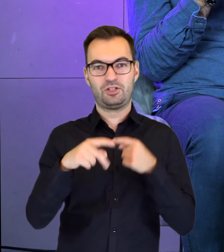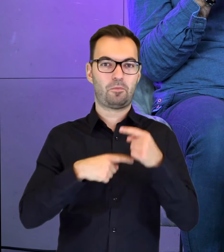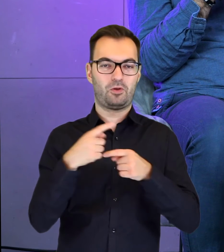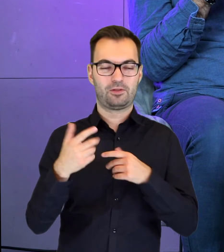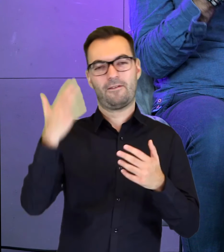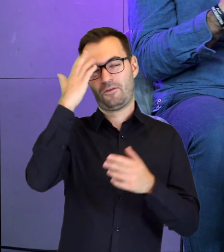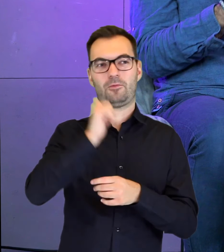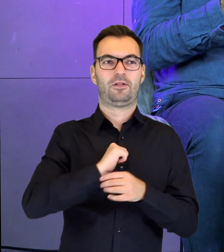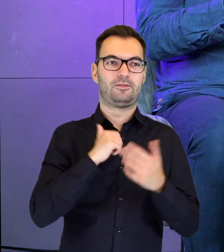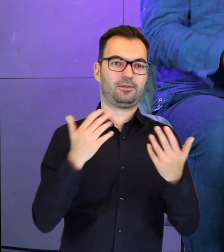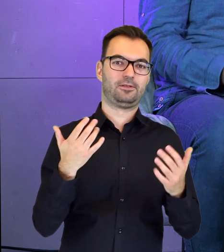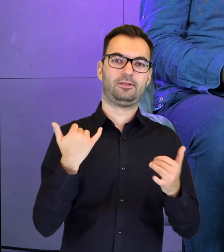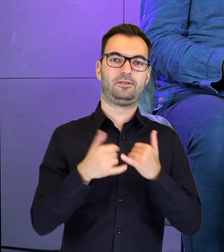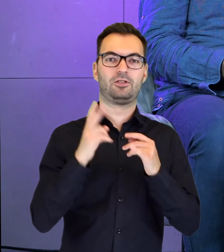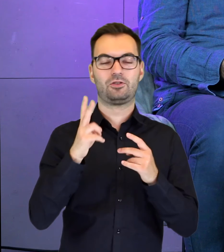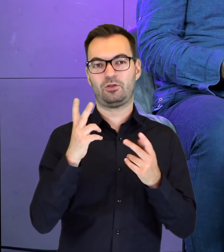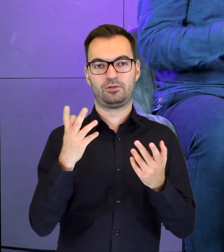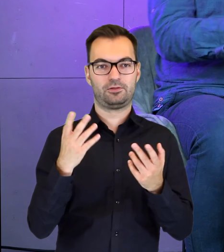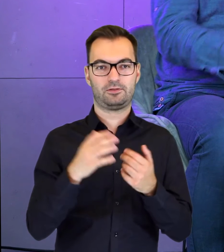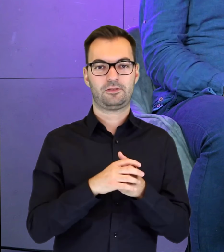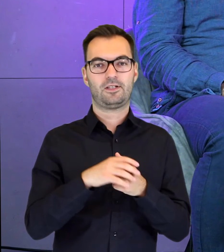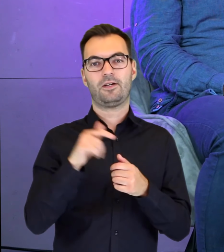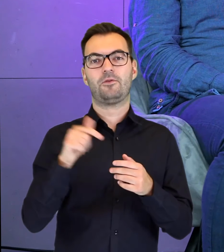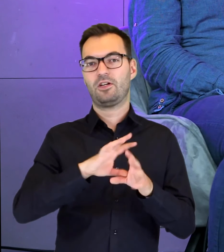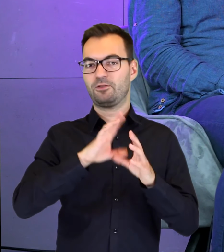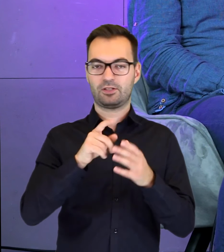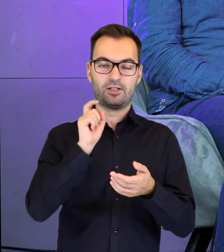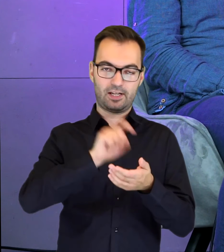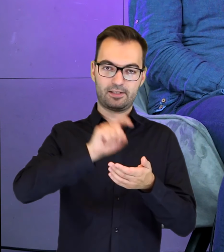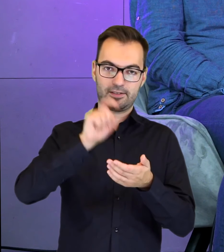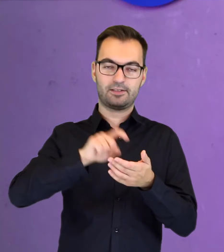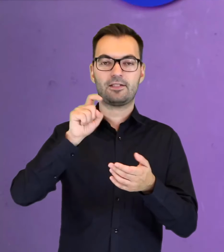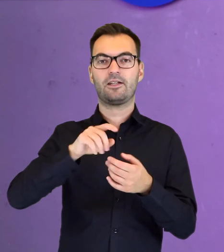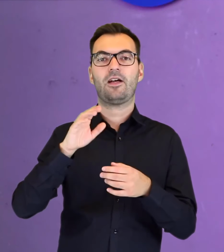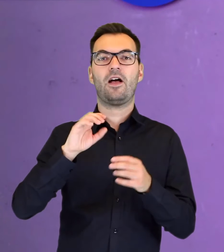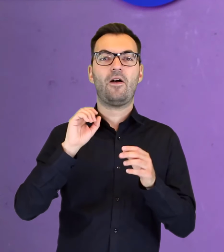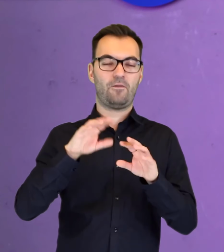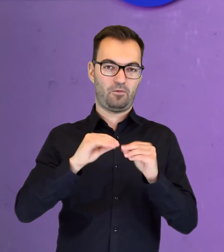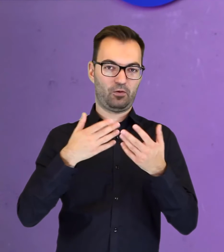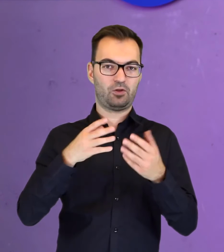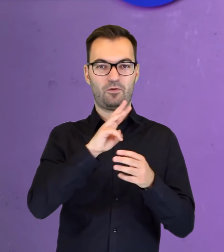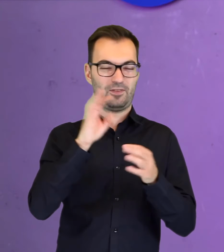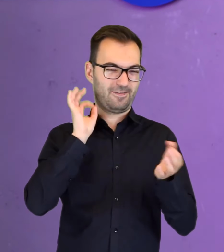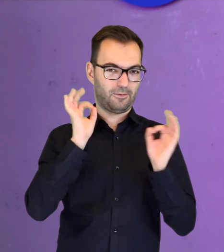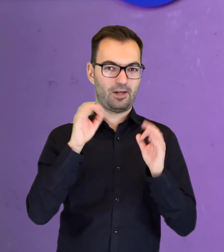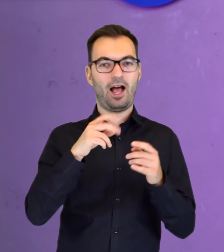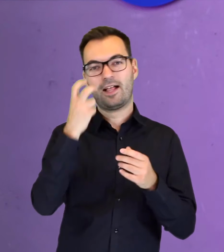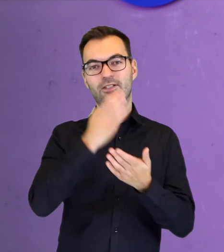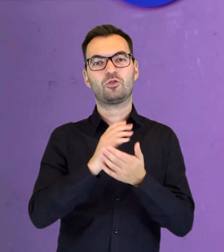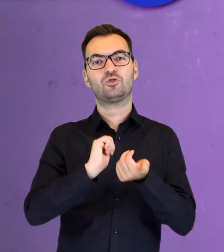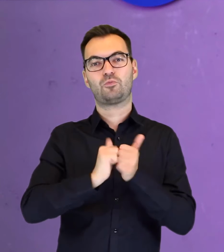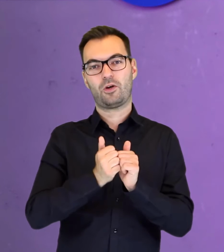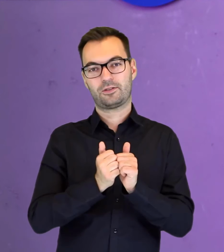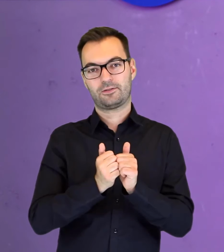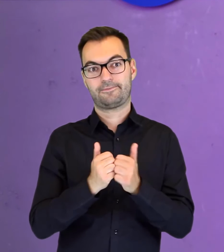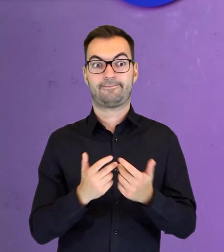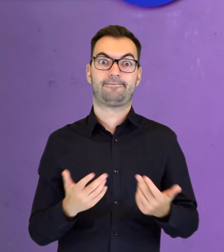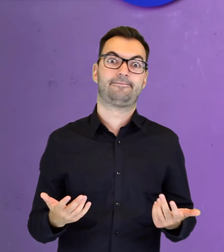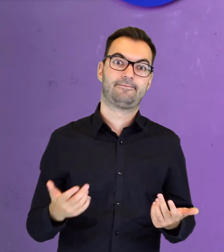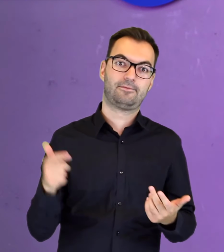rzeczywiście mogły cieszyć się Korzystając z tych produktów cyfrowych No bo wyobraź sobie że jeżeli ktoś przechodzi przez wszystkie